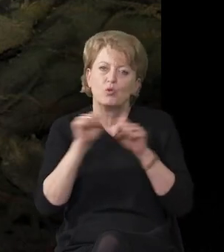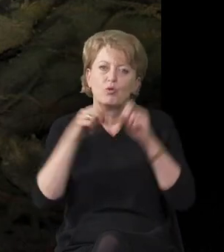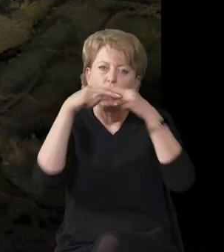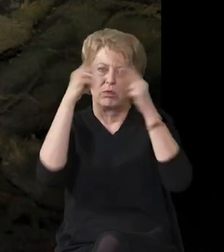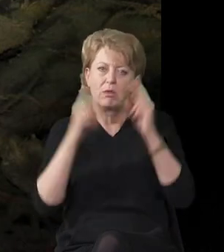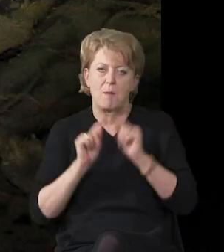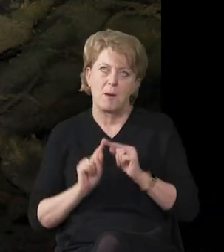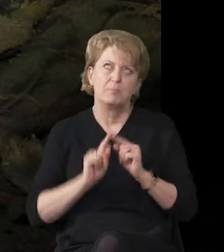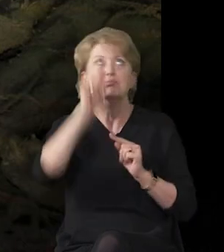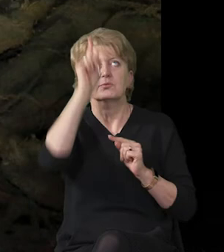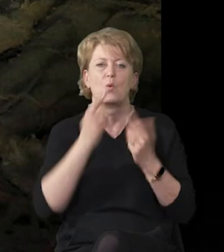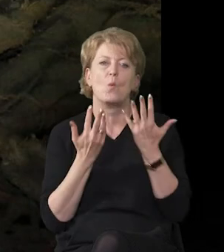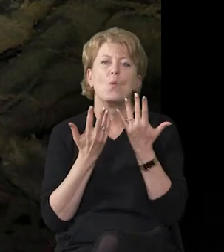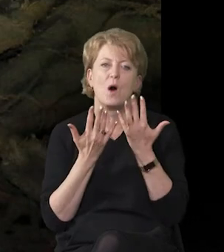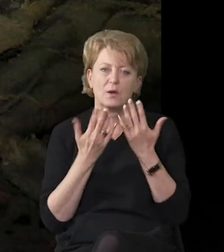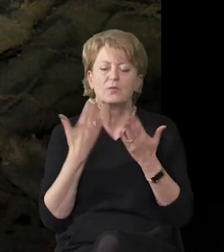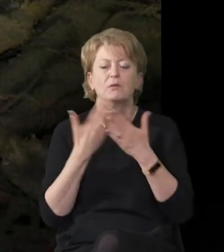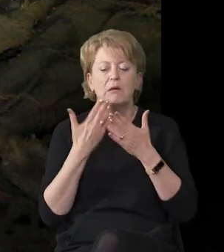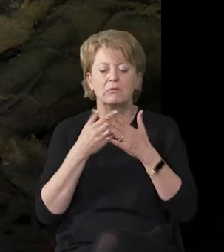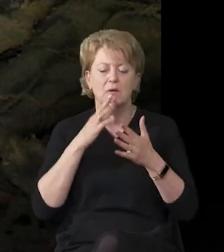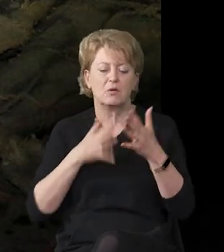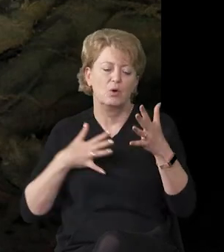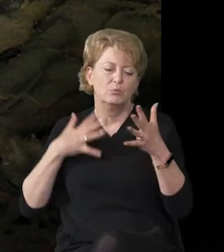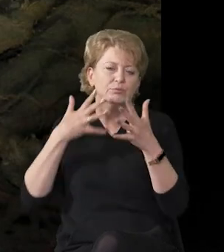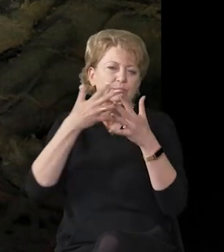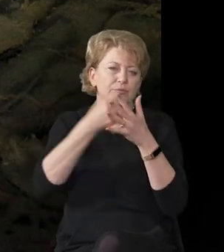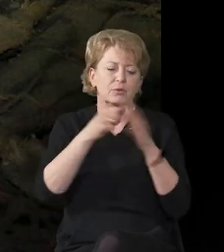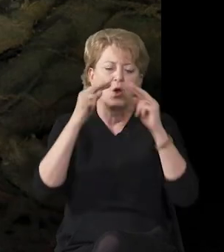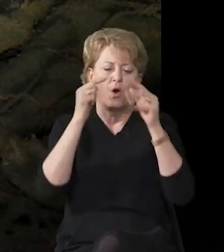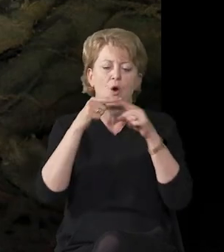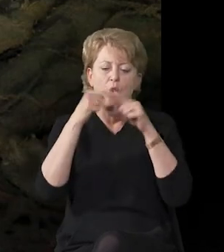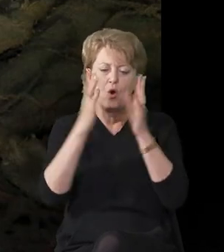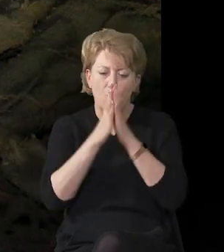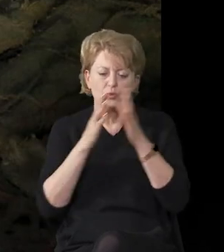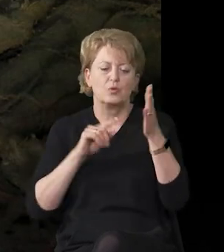za kościołem, znajdują się zwłoki osób, które tam